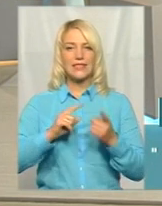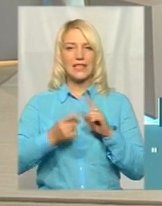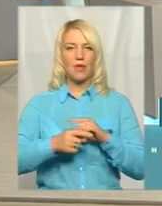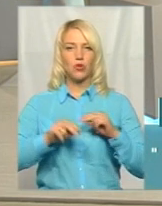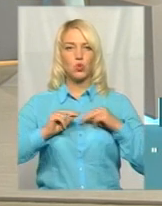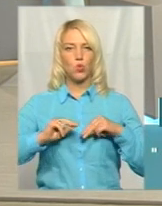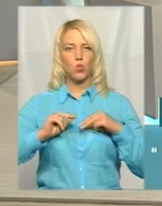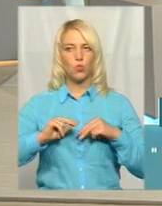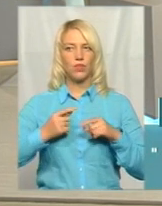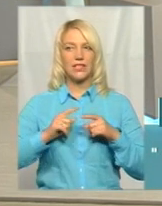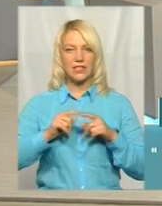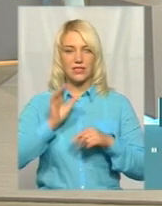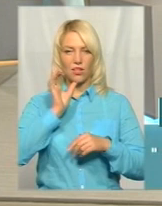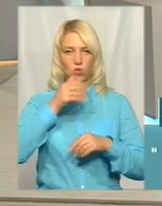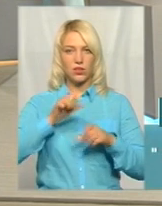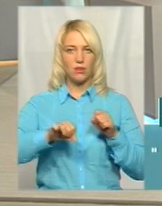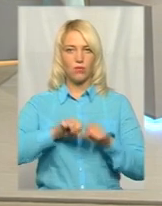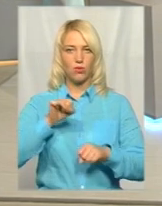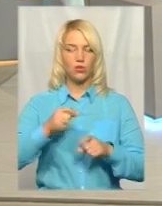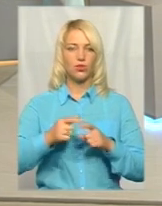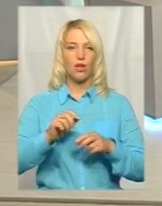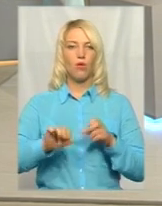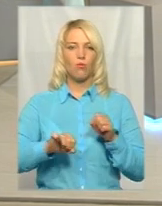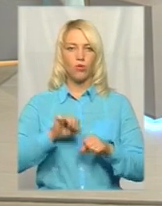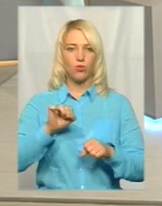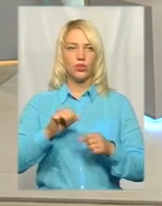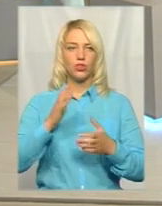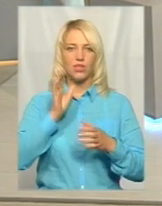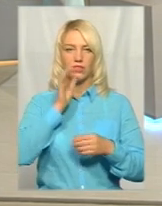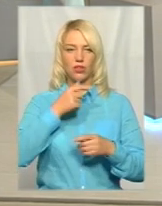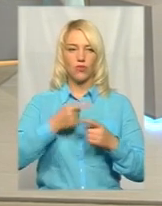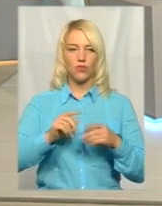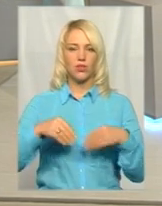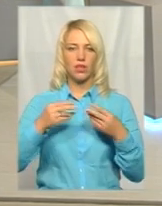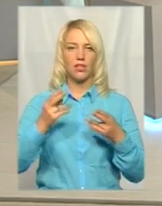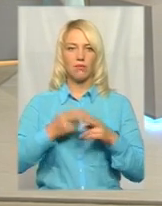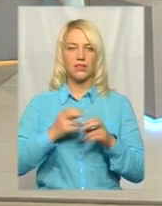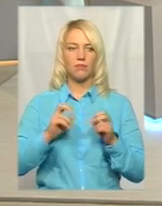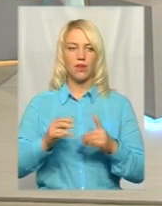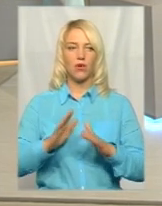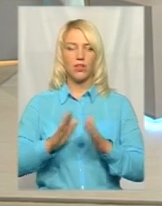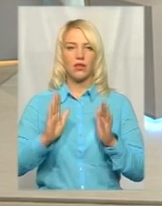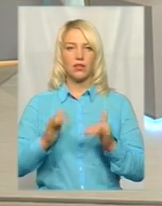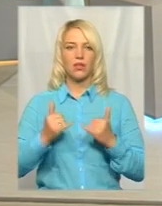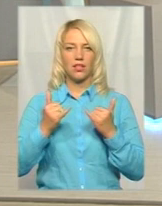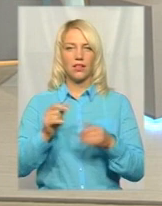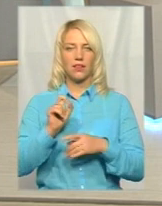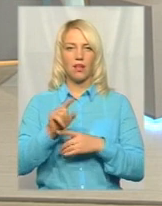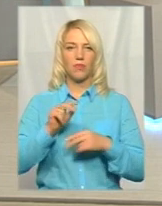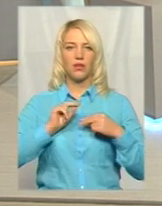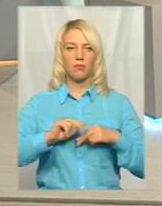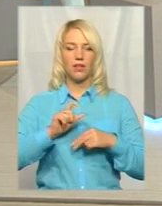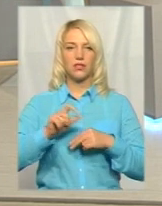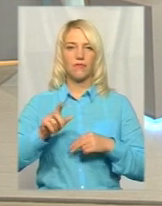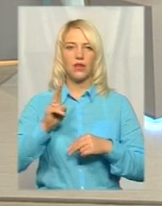порушення? Ну, дійсно, порушення серйозне, і воно несе небезпеку не тільки для найманих працівників, яких